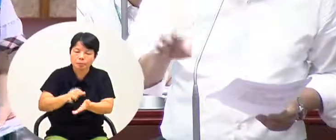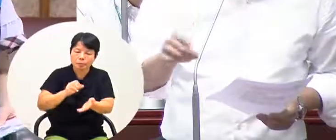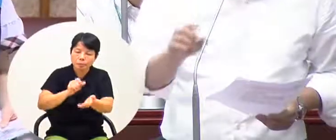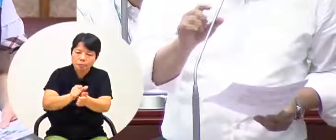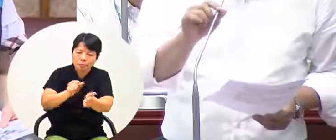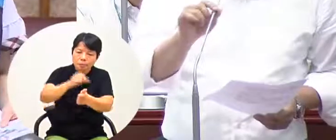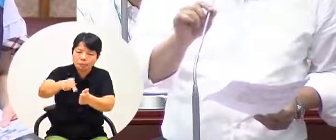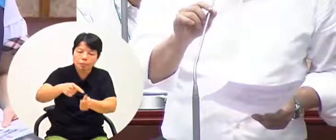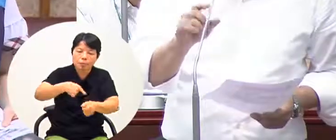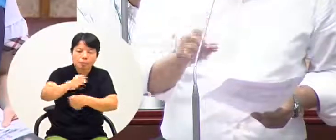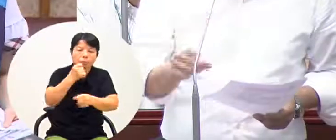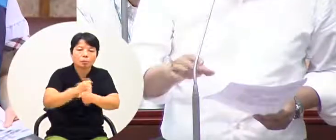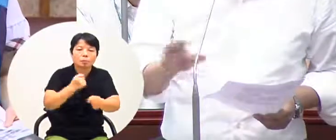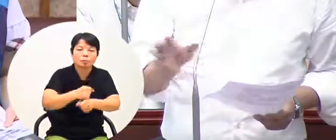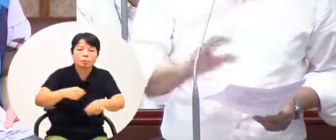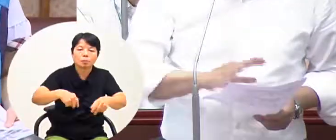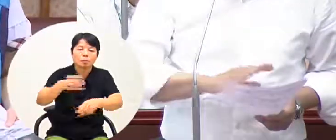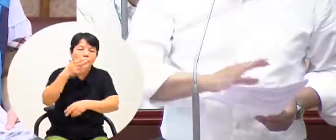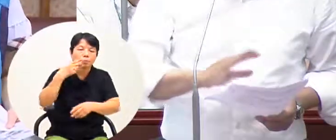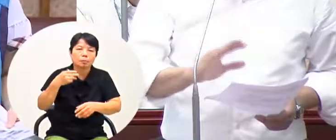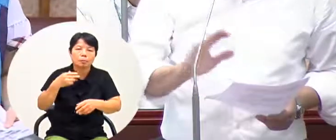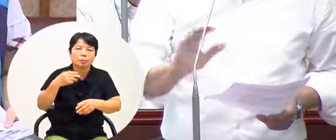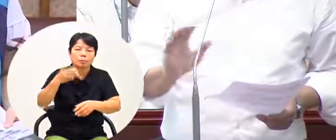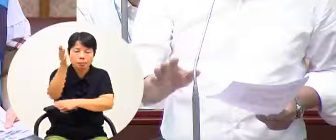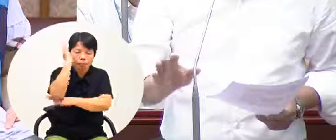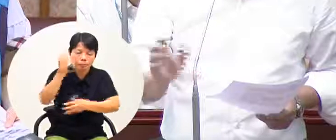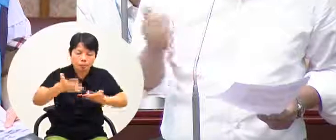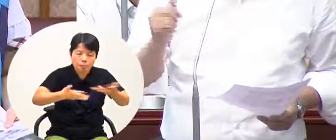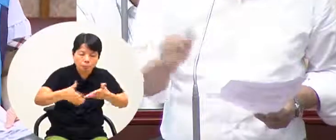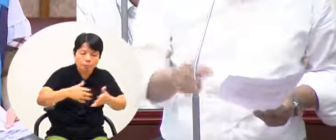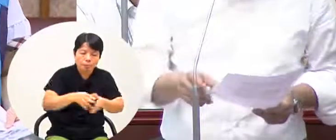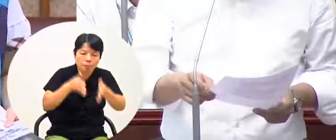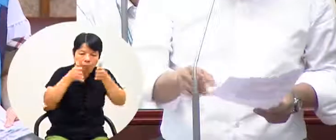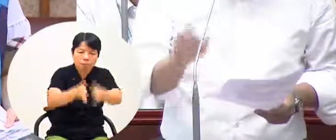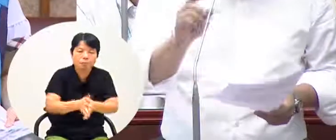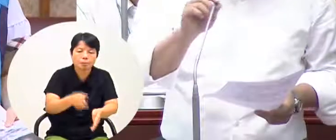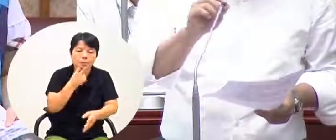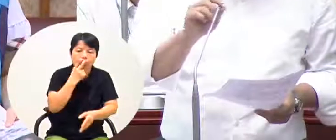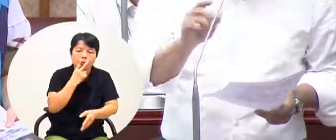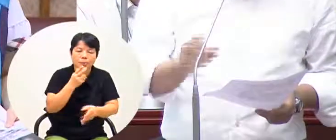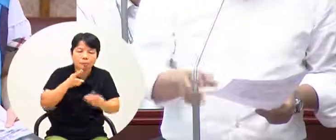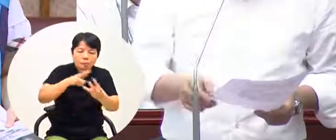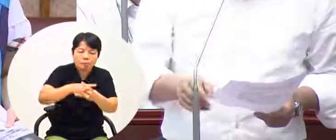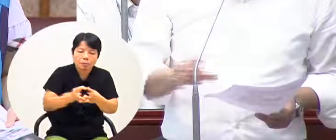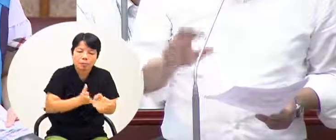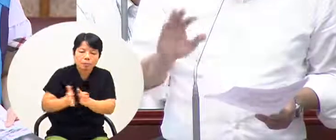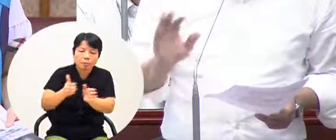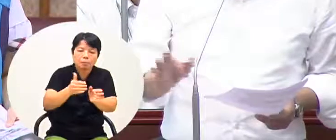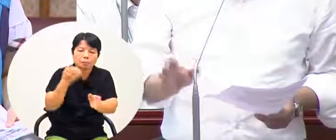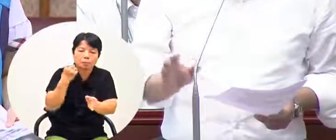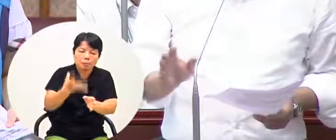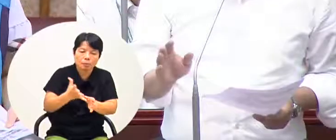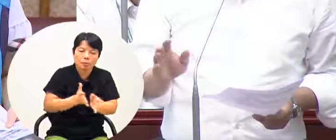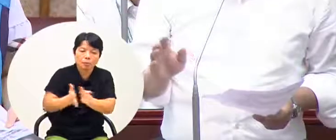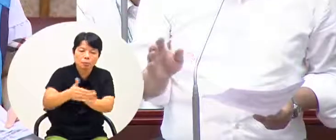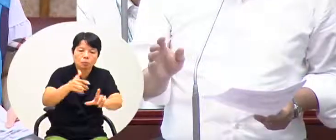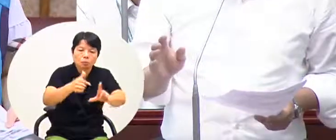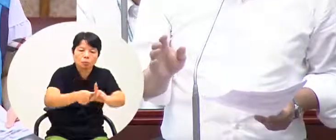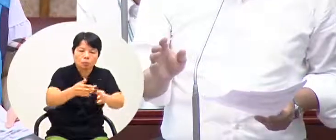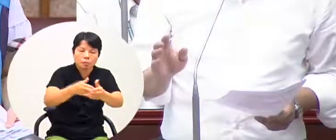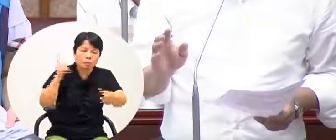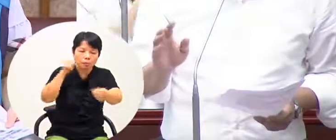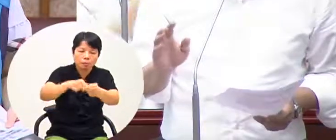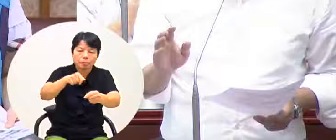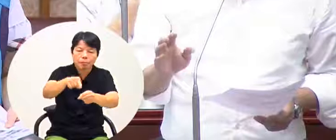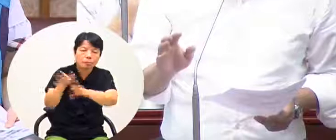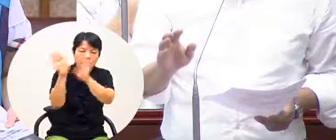跟推广，针对亚洲新湾区的前世啊、今生跟未来的一些想象。那同时，我们像在